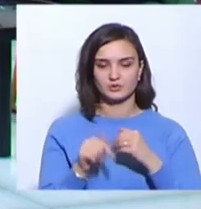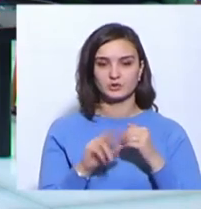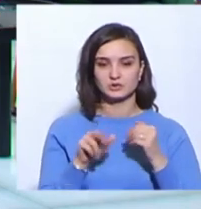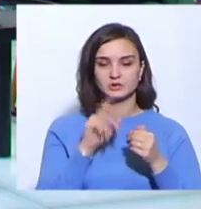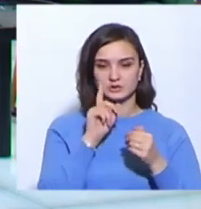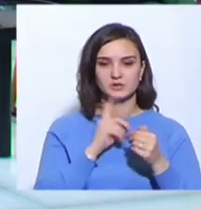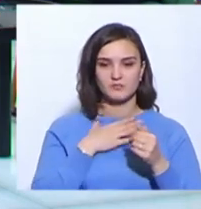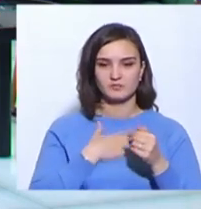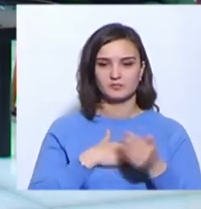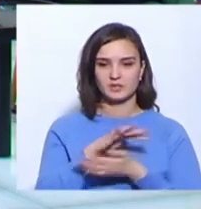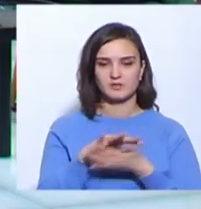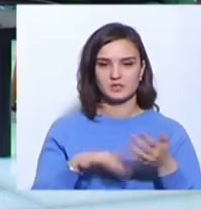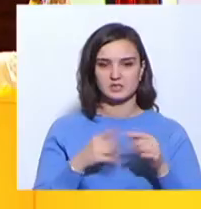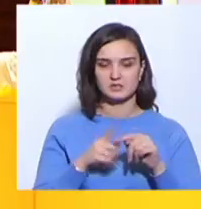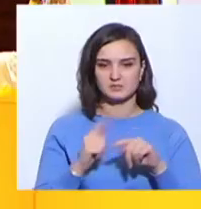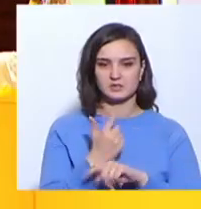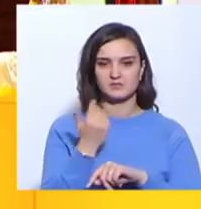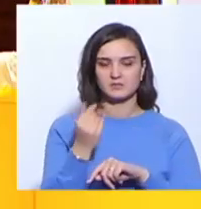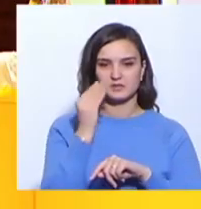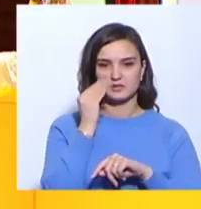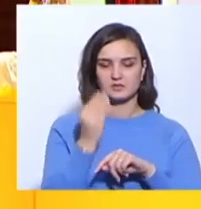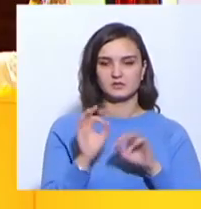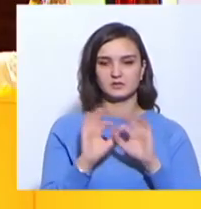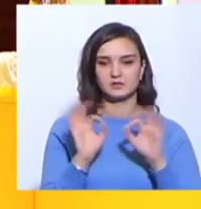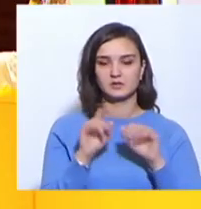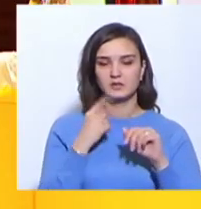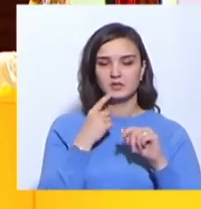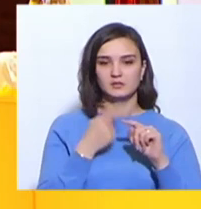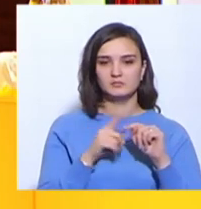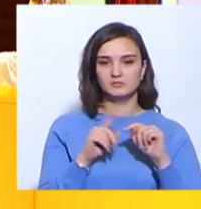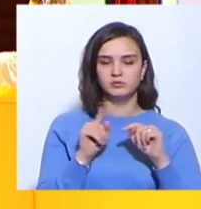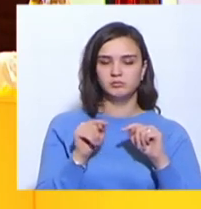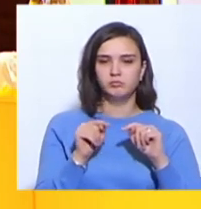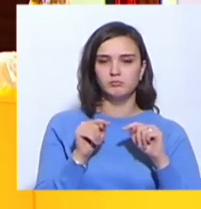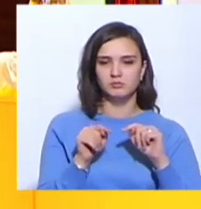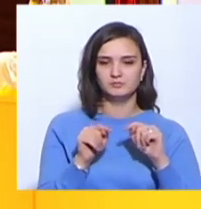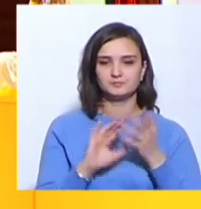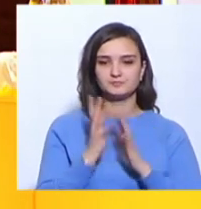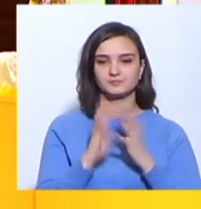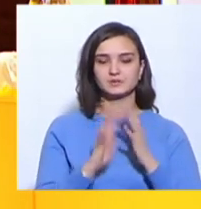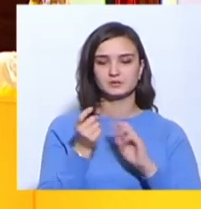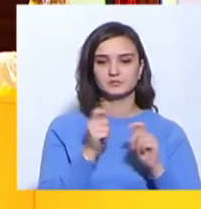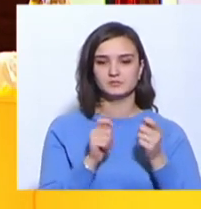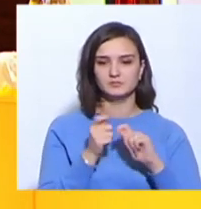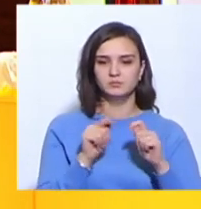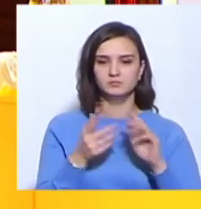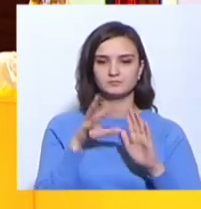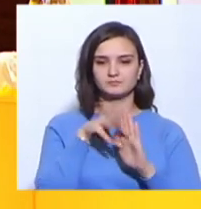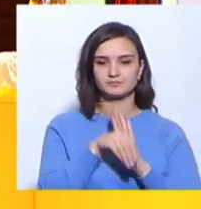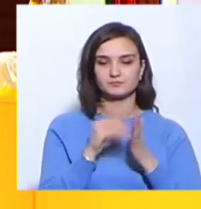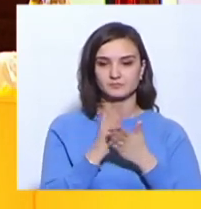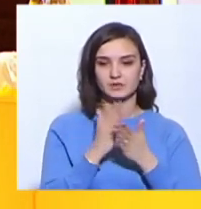სიამოვნებით გავაგრძელებ ისევ თქვენ აზრს. თქვენ ბრძანეთ, რომ მცენარეული ბოჭკოს შემცველობა